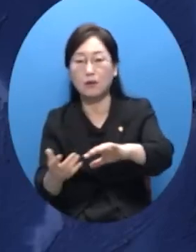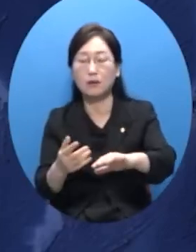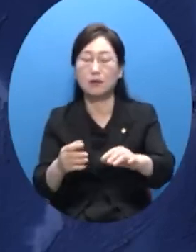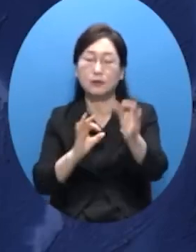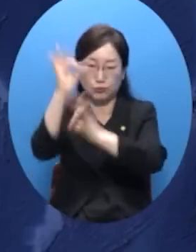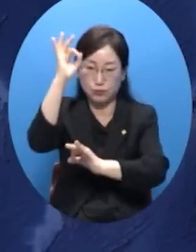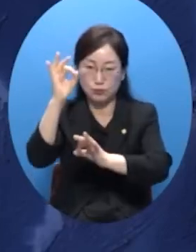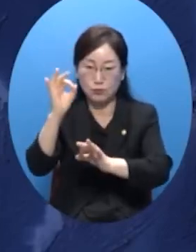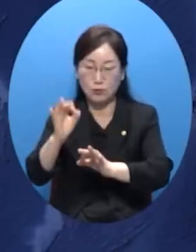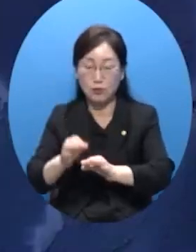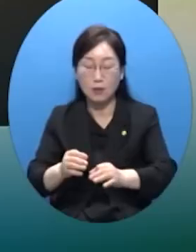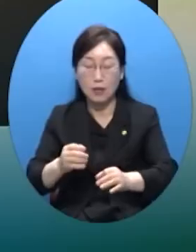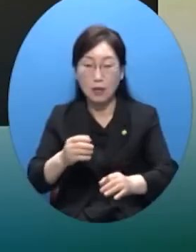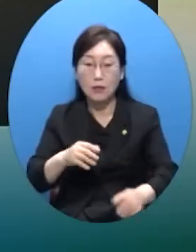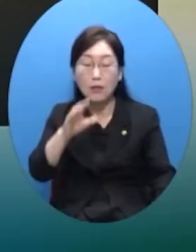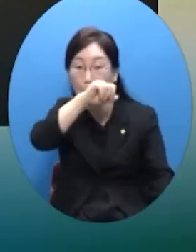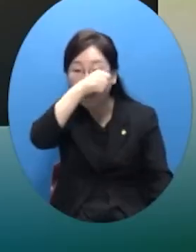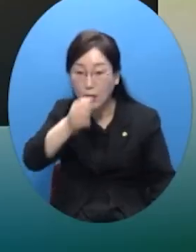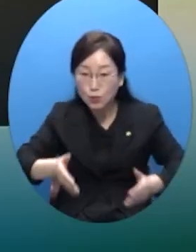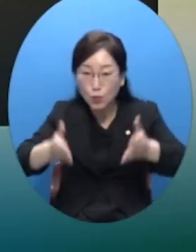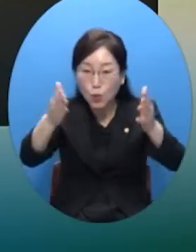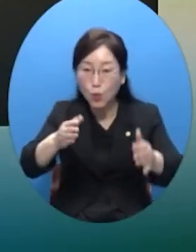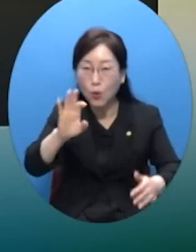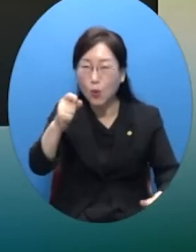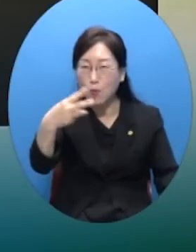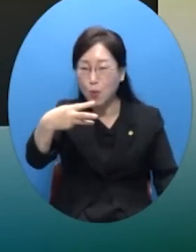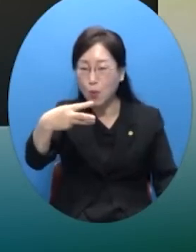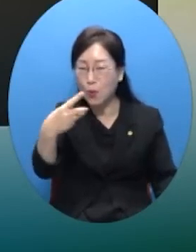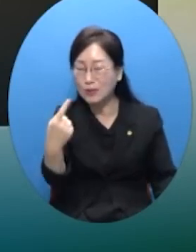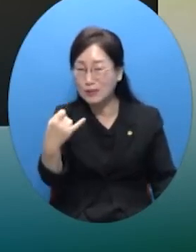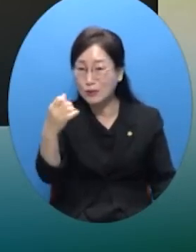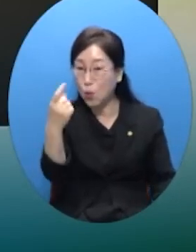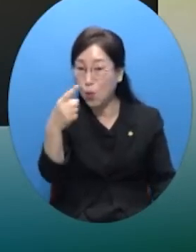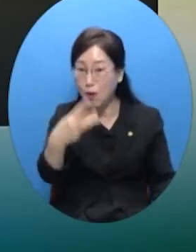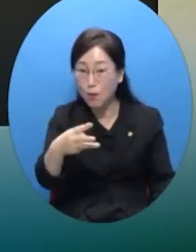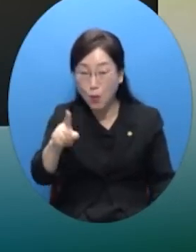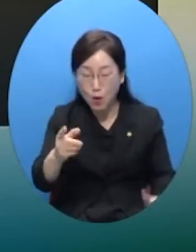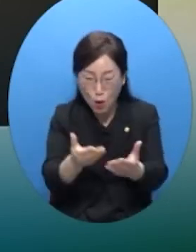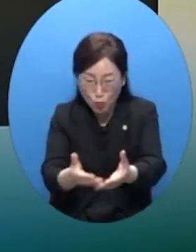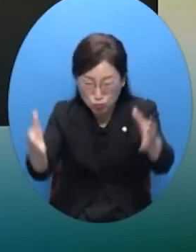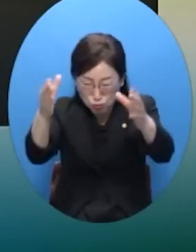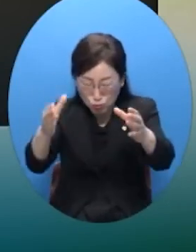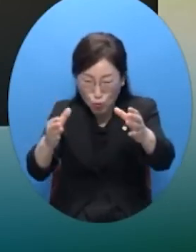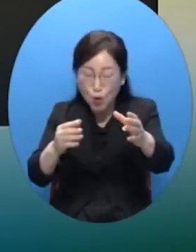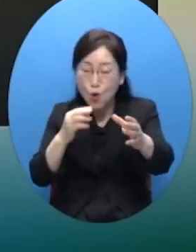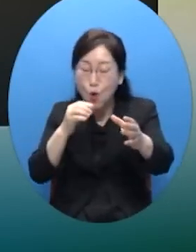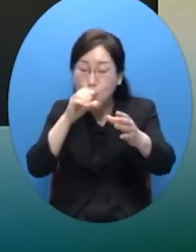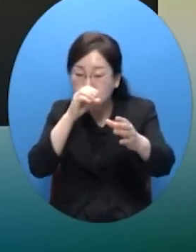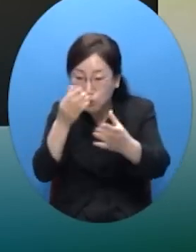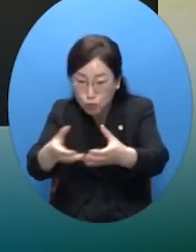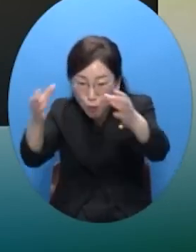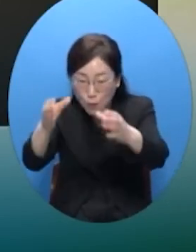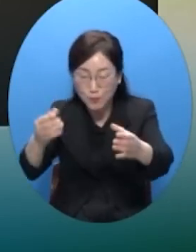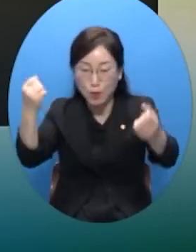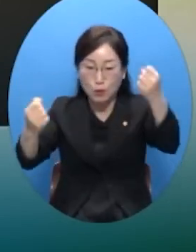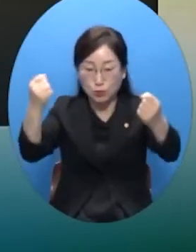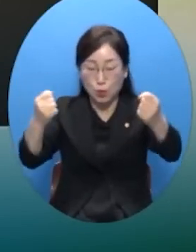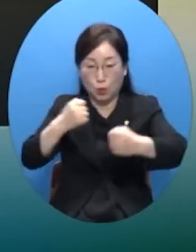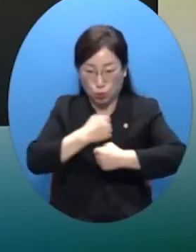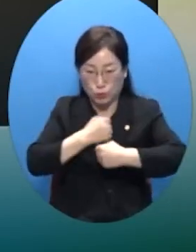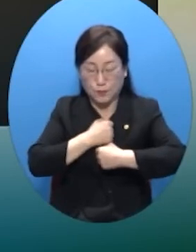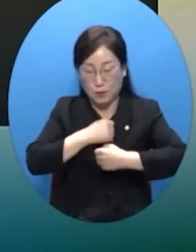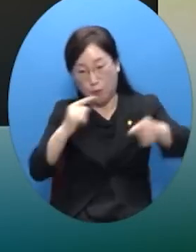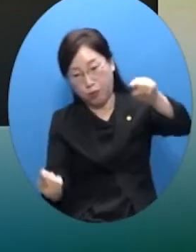아프리카 도로는 이 포트홀이라고 하는 움푹움푹 파인 곳이 많아서 이 차량을 운행할 때 조심해야